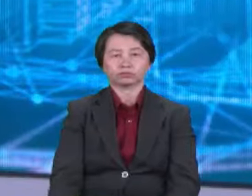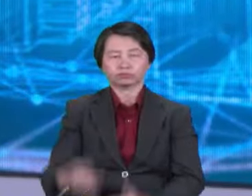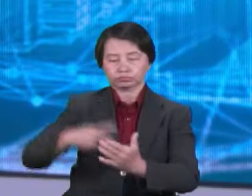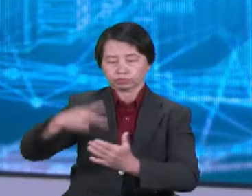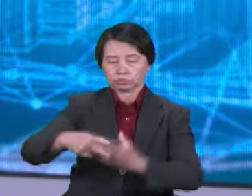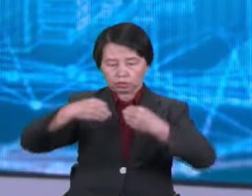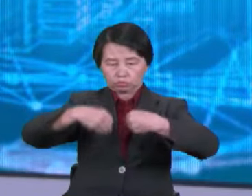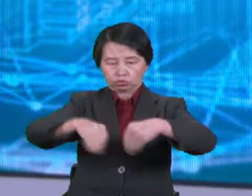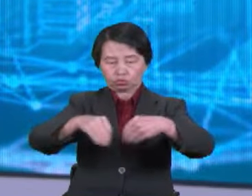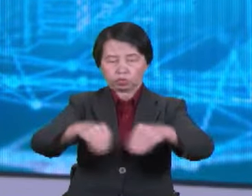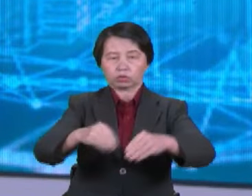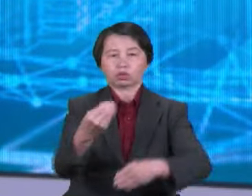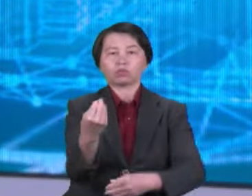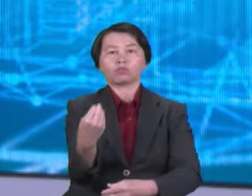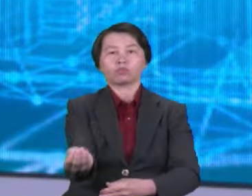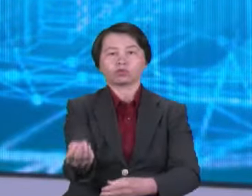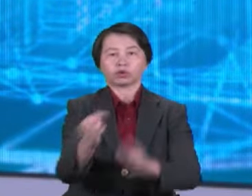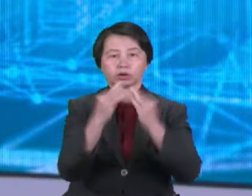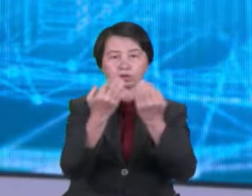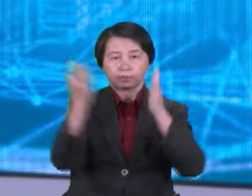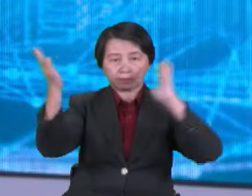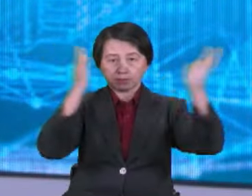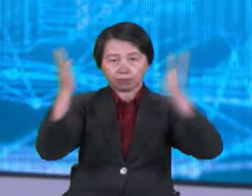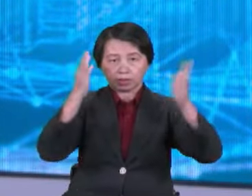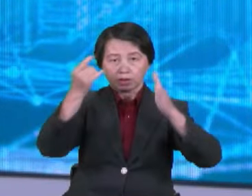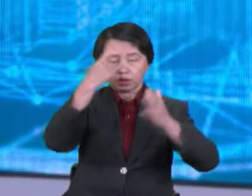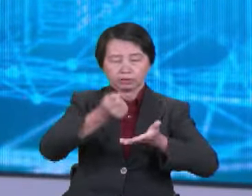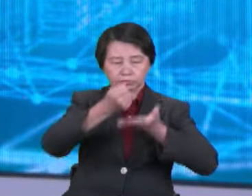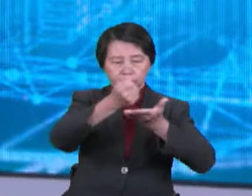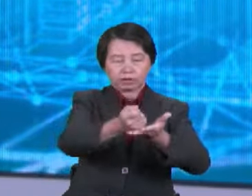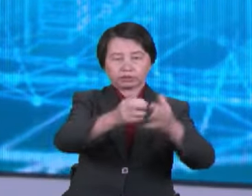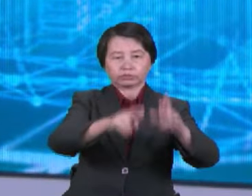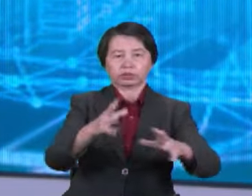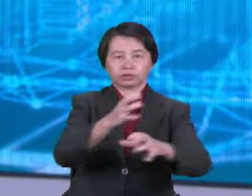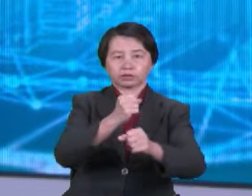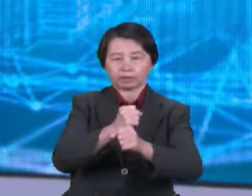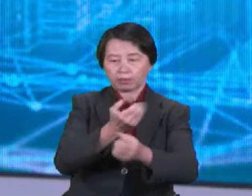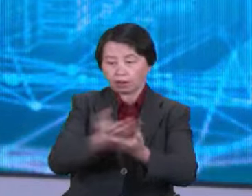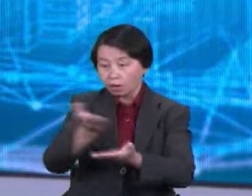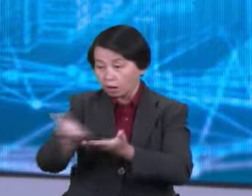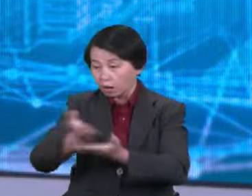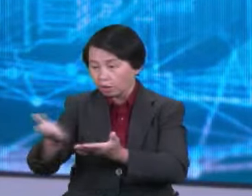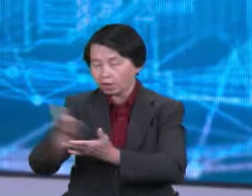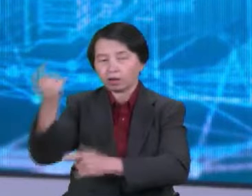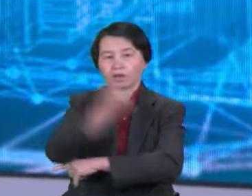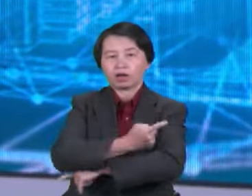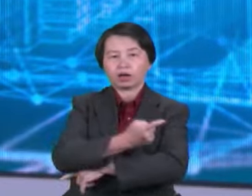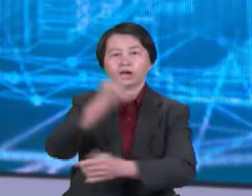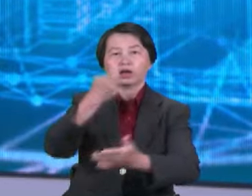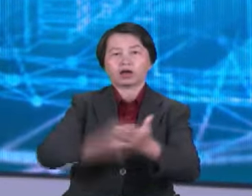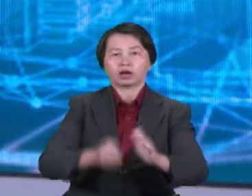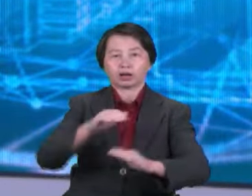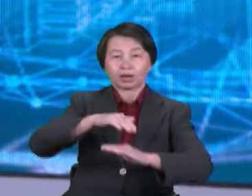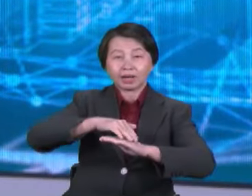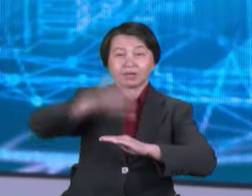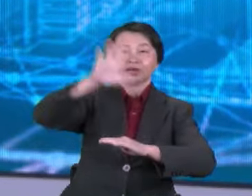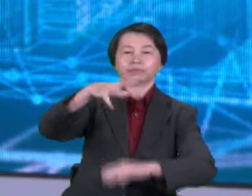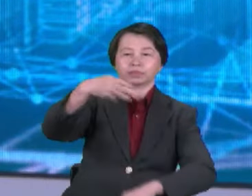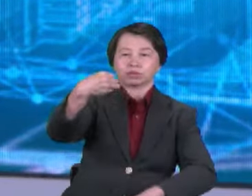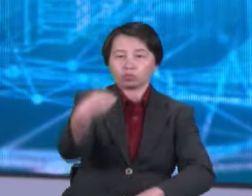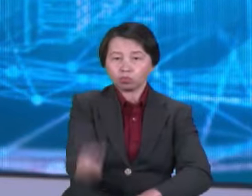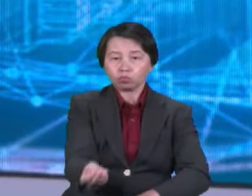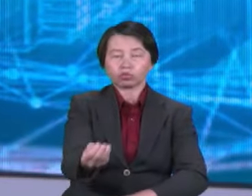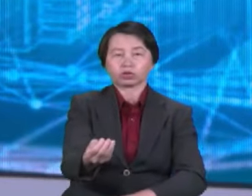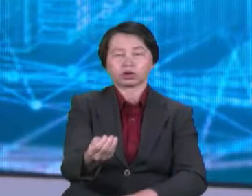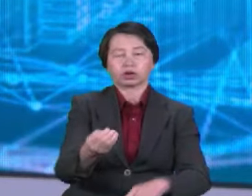Program jualan lebih murah keluarga Malaysia diperluas bagi membantu rakyat mendapatkan bekalan keperluan harian pada harga lebih murah daripada